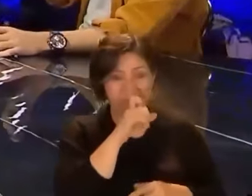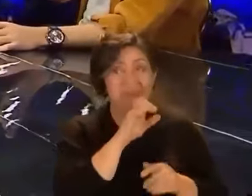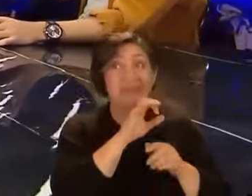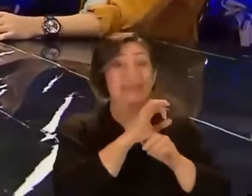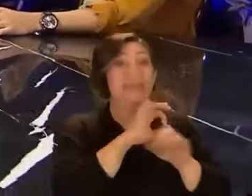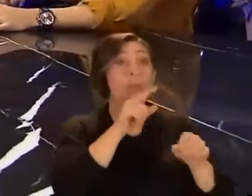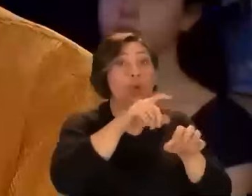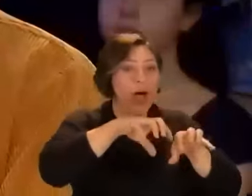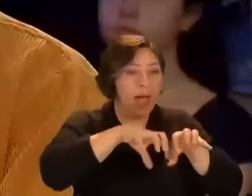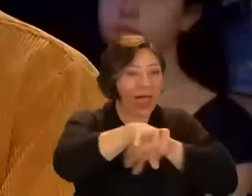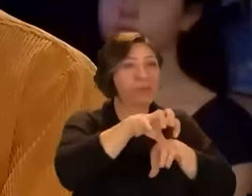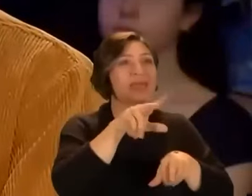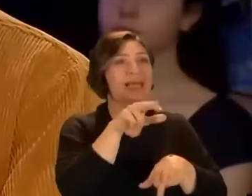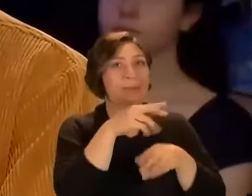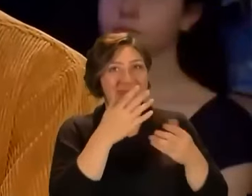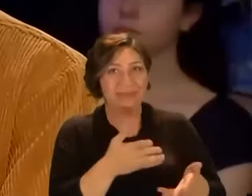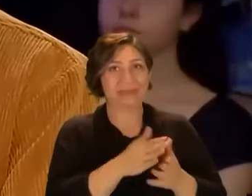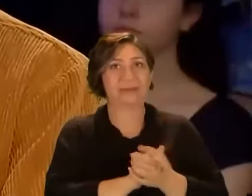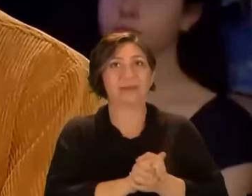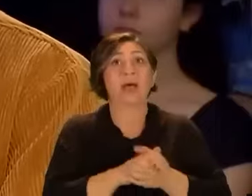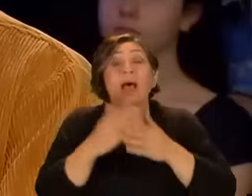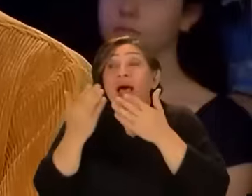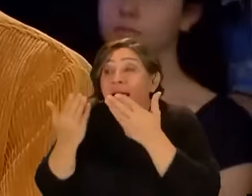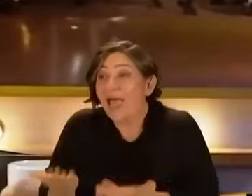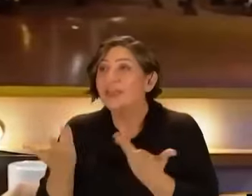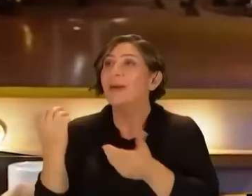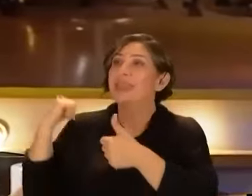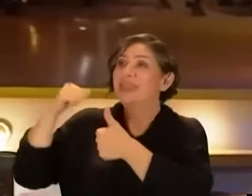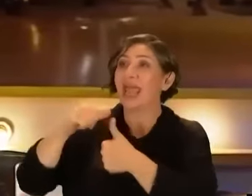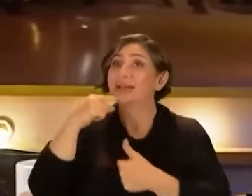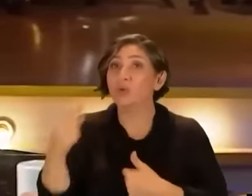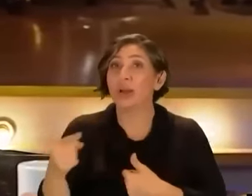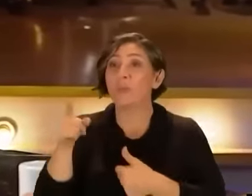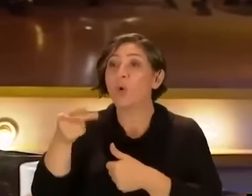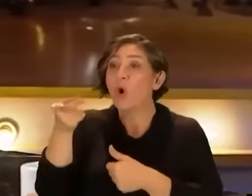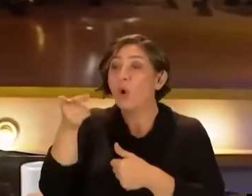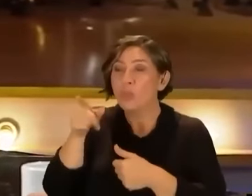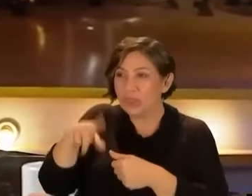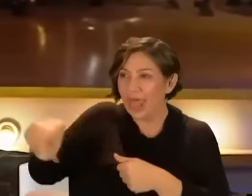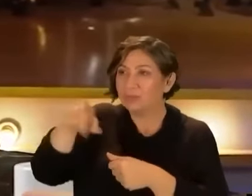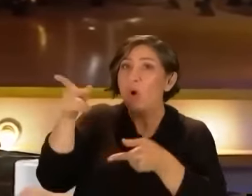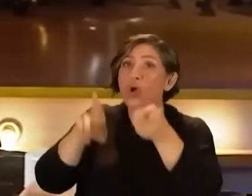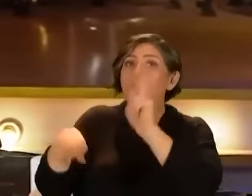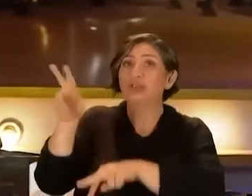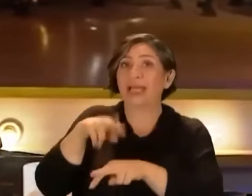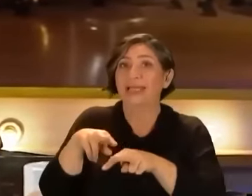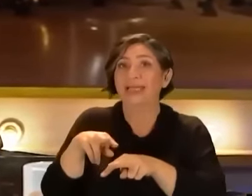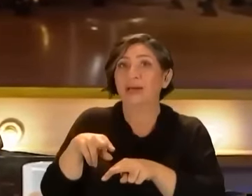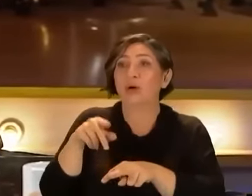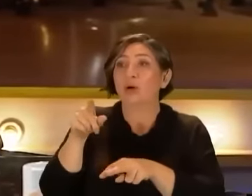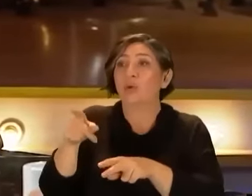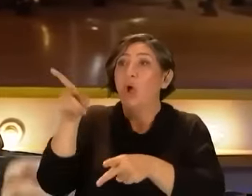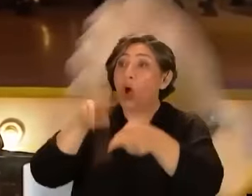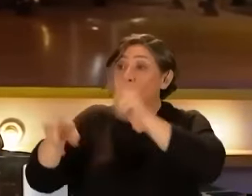Yani tam bu ayrımdayız şu an. Evet, ama tekrar edeyim, bütün bunların hepsi ölecek. Evet. Yani bunlar